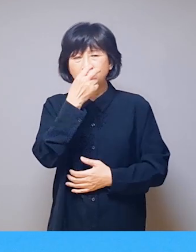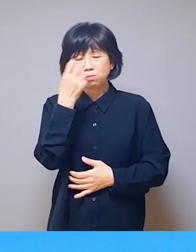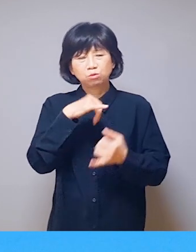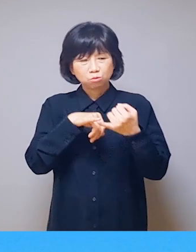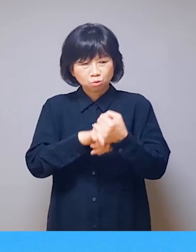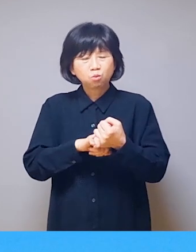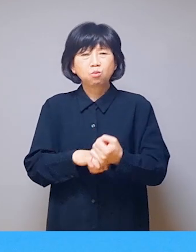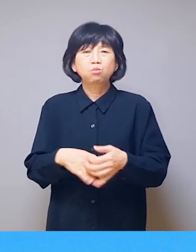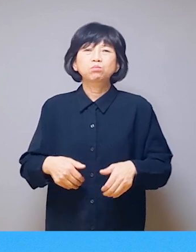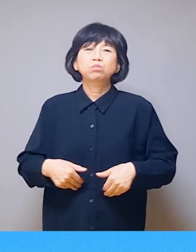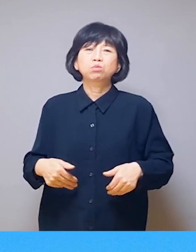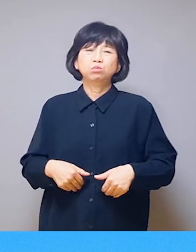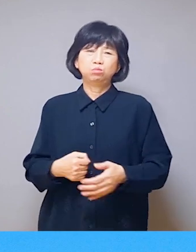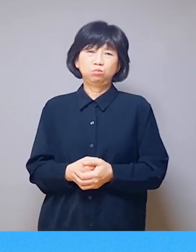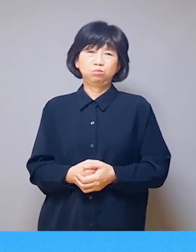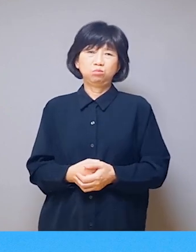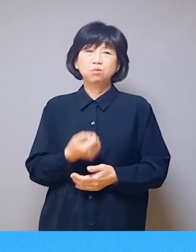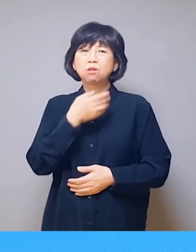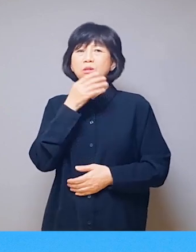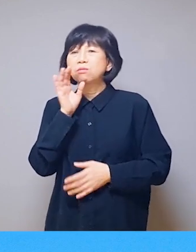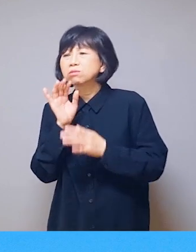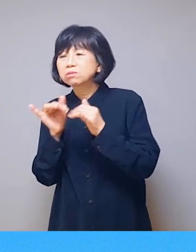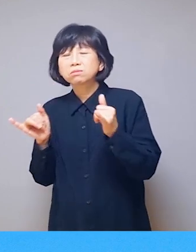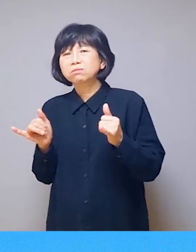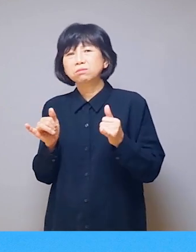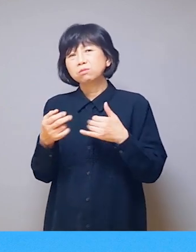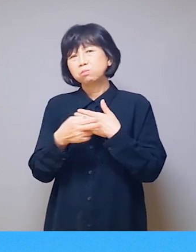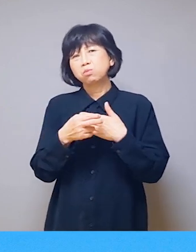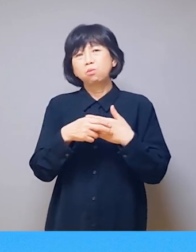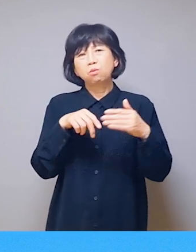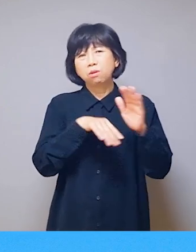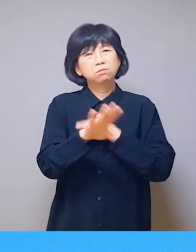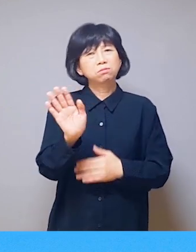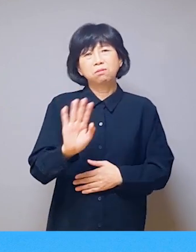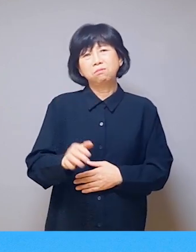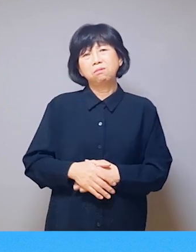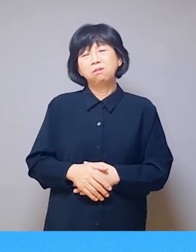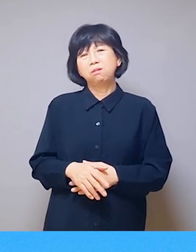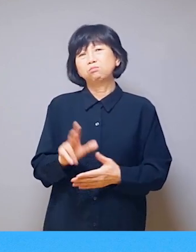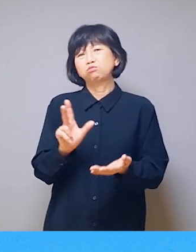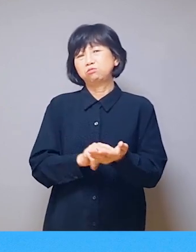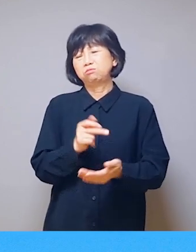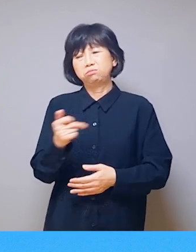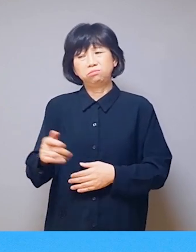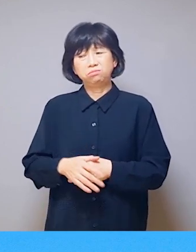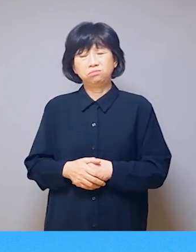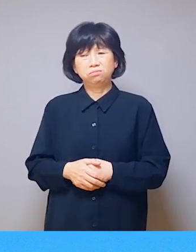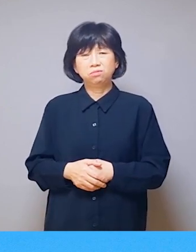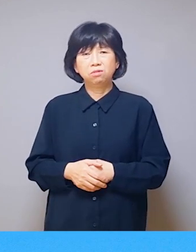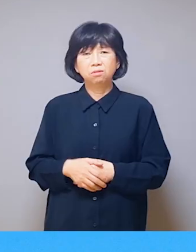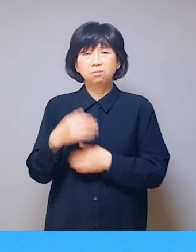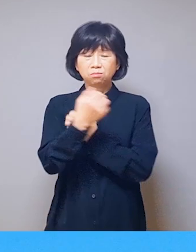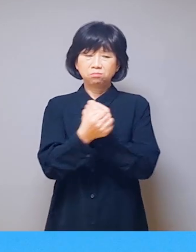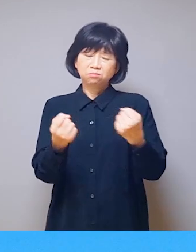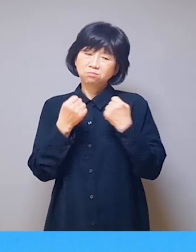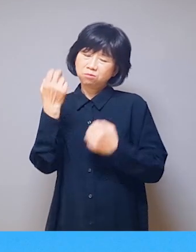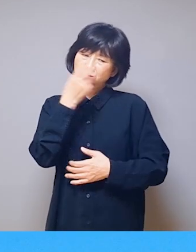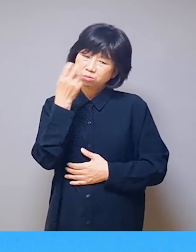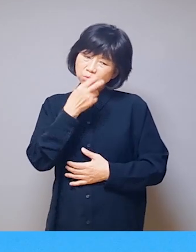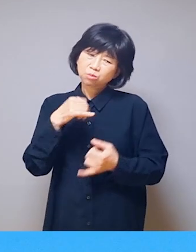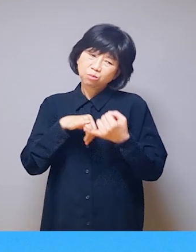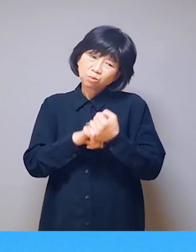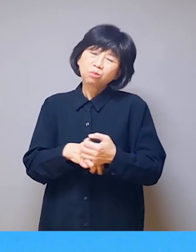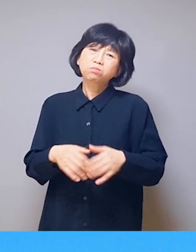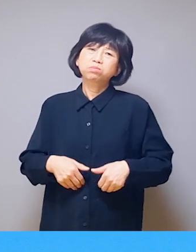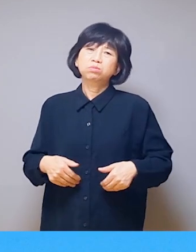네, 우리 어른들이 잘 안 가시죠. 저희 부모님도 병원에 안 가세요, 잘. 건강검진 뭐 지금 평생 한 번, 두 번. 제가